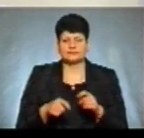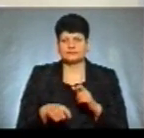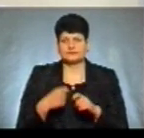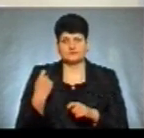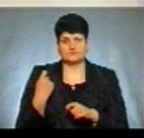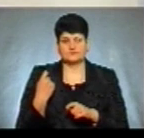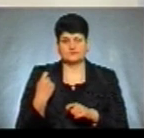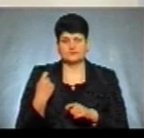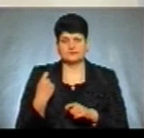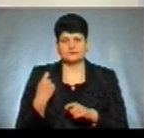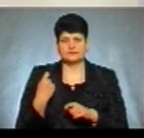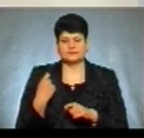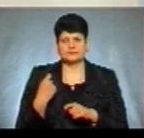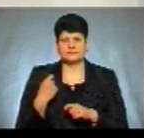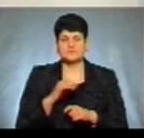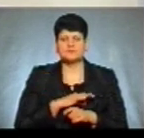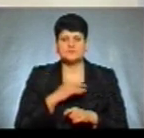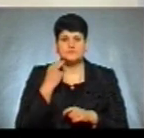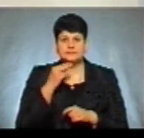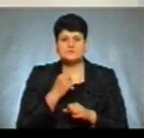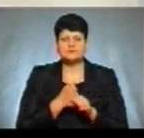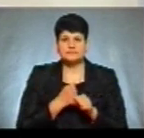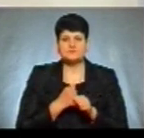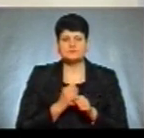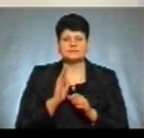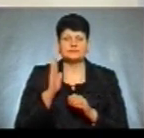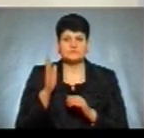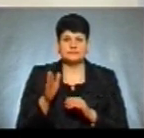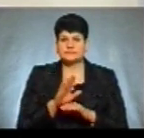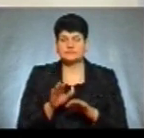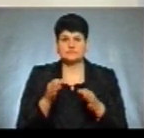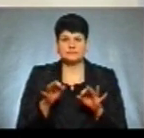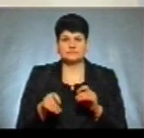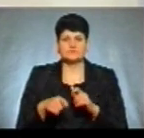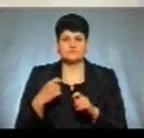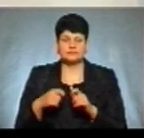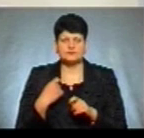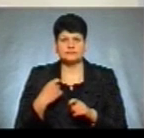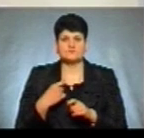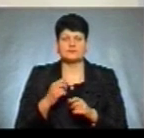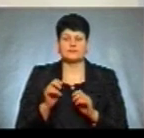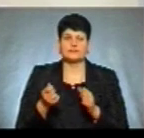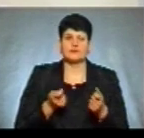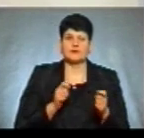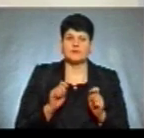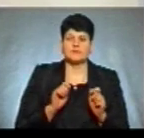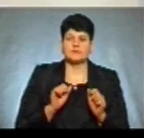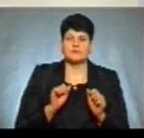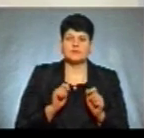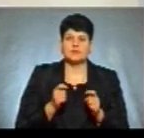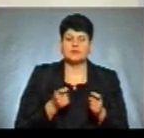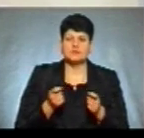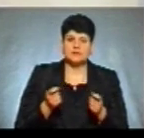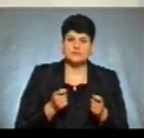Адже профілактично краще спрацювати наперед, не допустити порушення, чи адміністративне, чи кримінальне, ніж потім це все розбирати